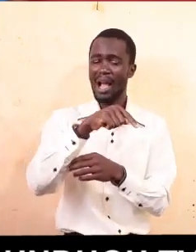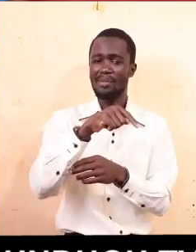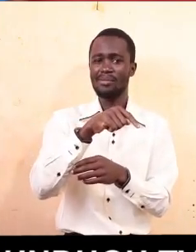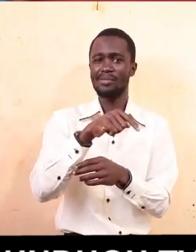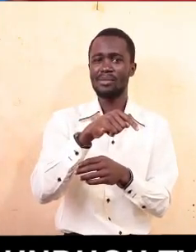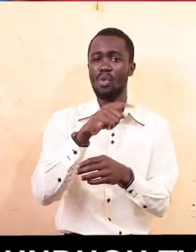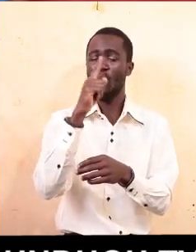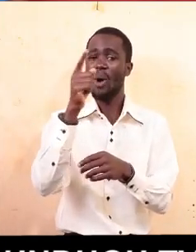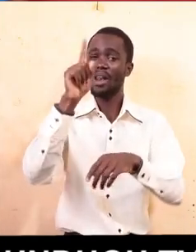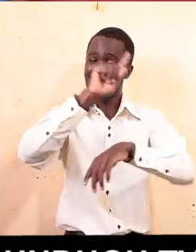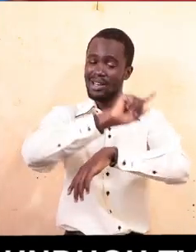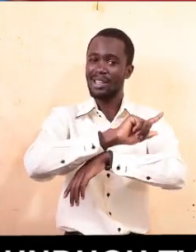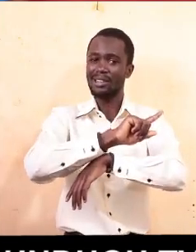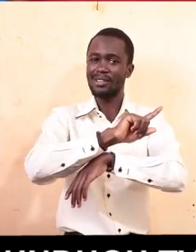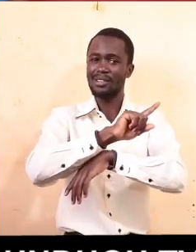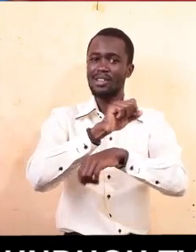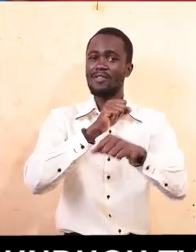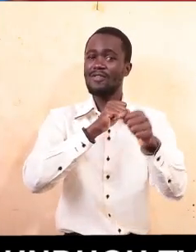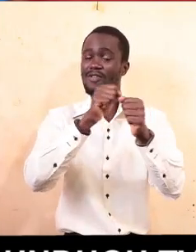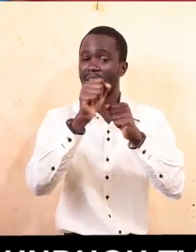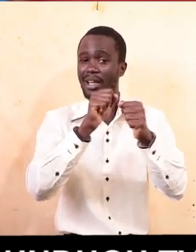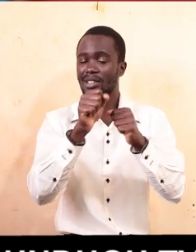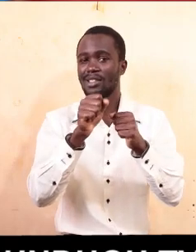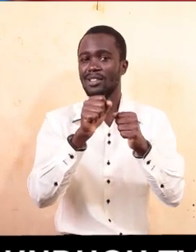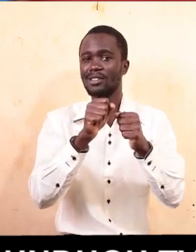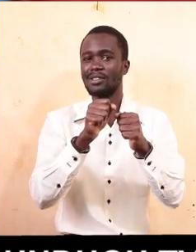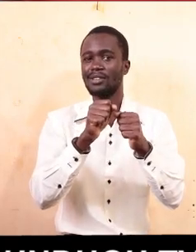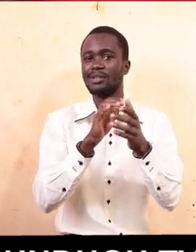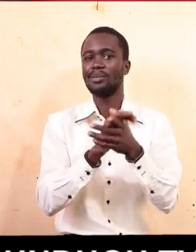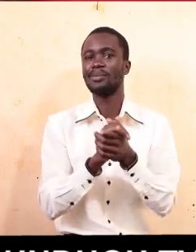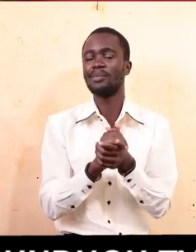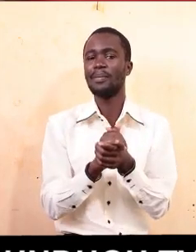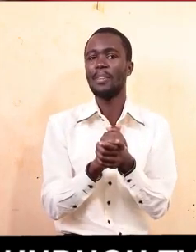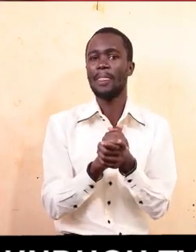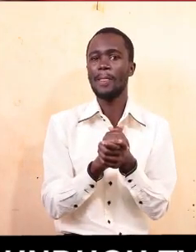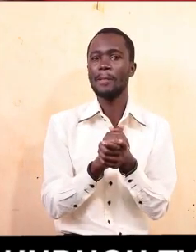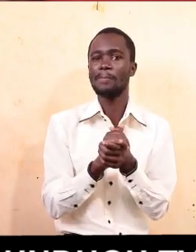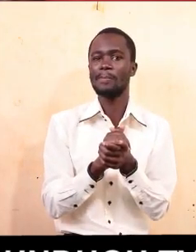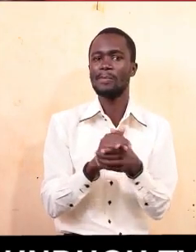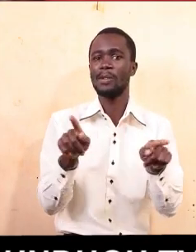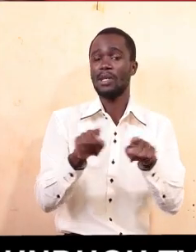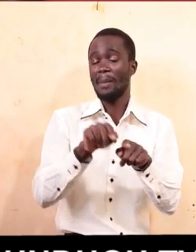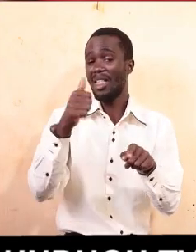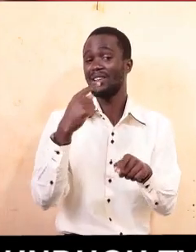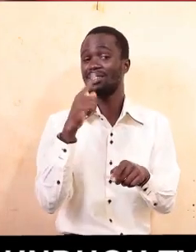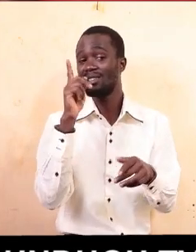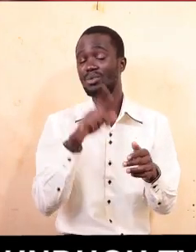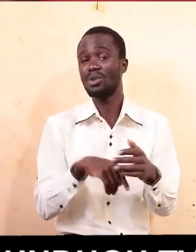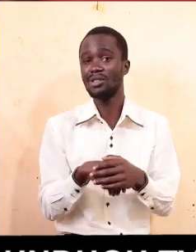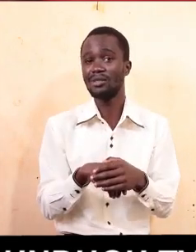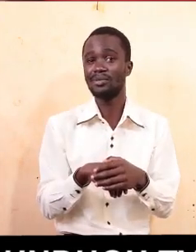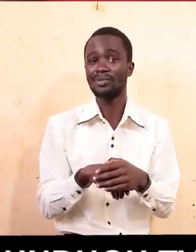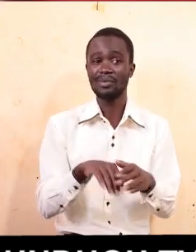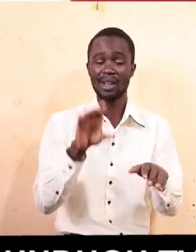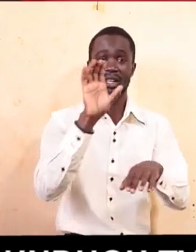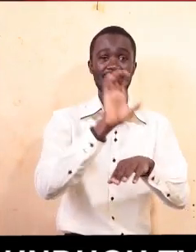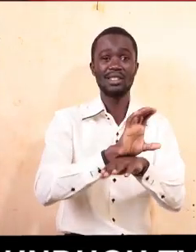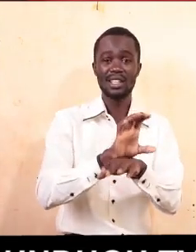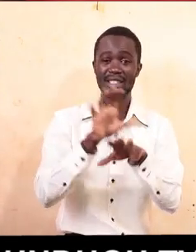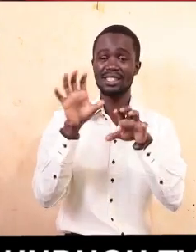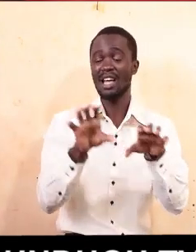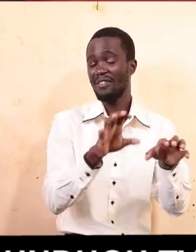kwamba yeye ndiye Bwana. Na jambo wengine wanasema makanisa